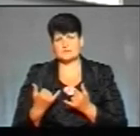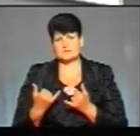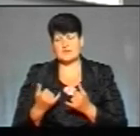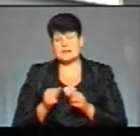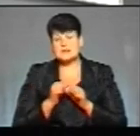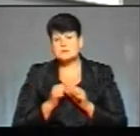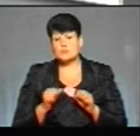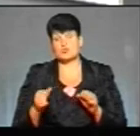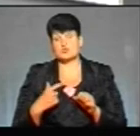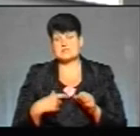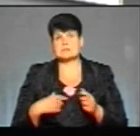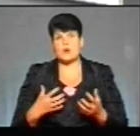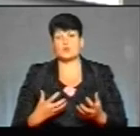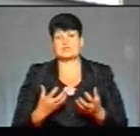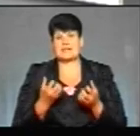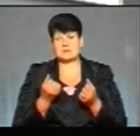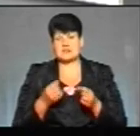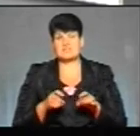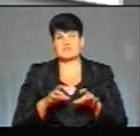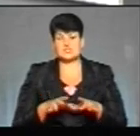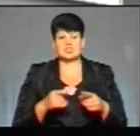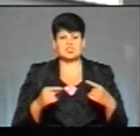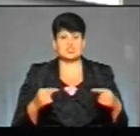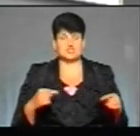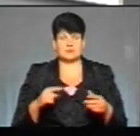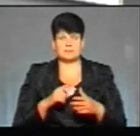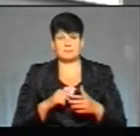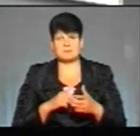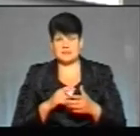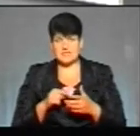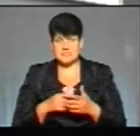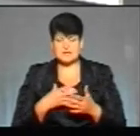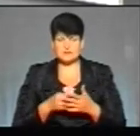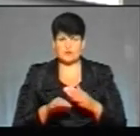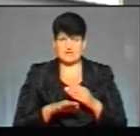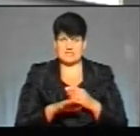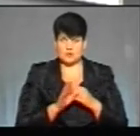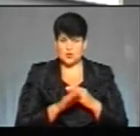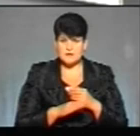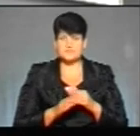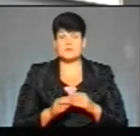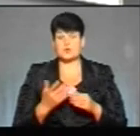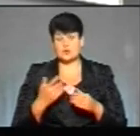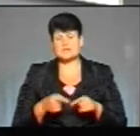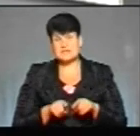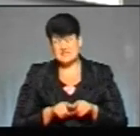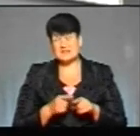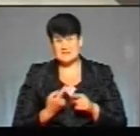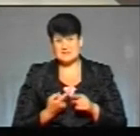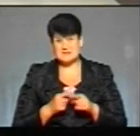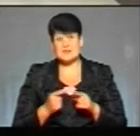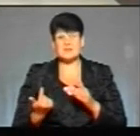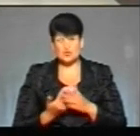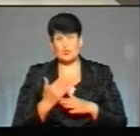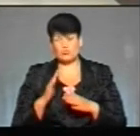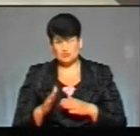спроможні себе ні утримати, ні вирішити ті чи інші питання на своїй території. І якщо це спустить знову ж таки на місця до обговорення